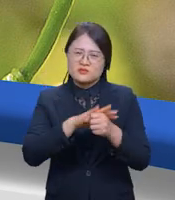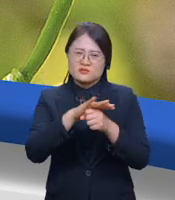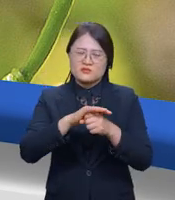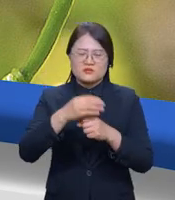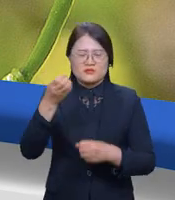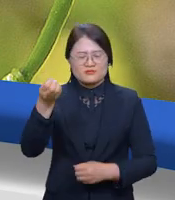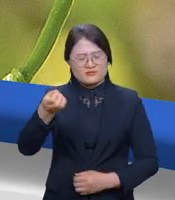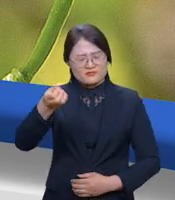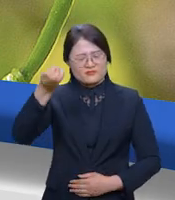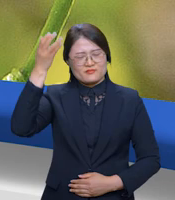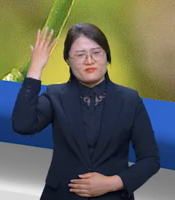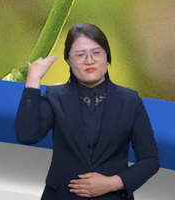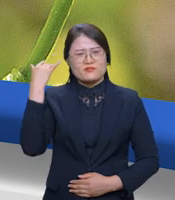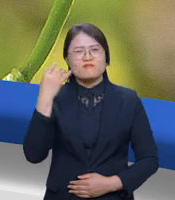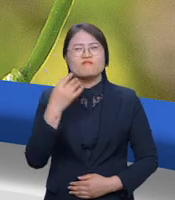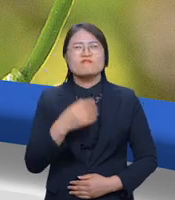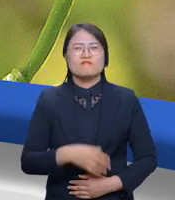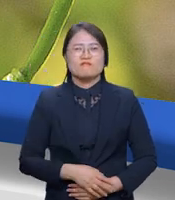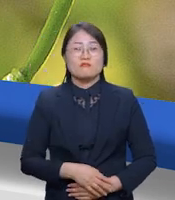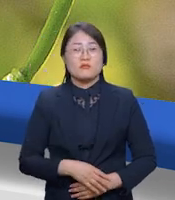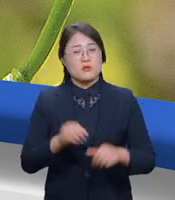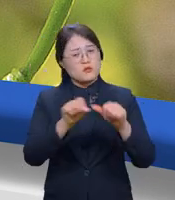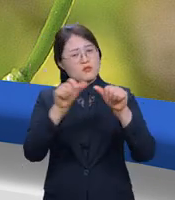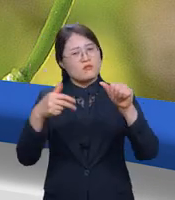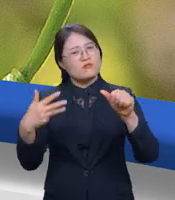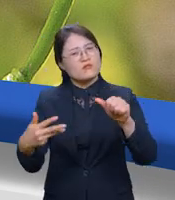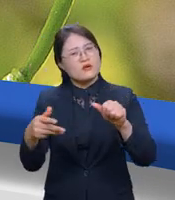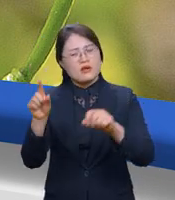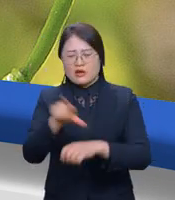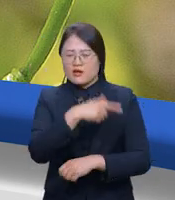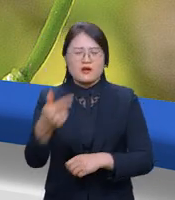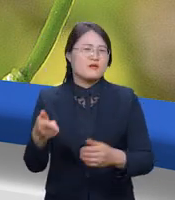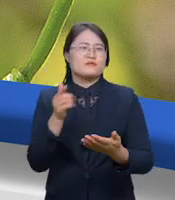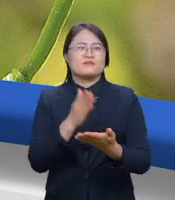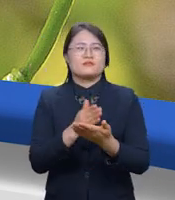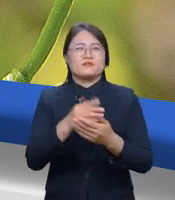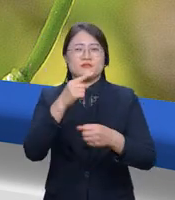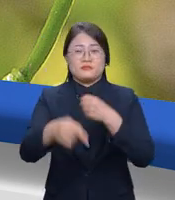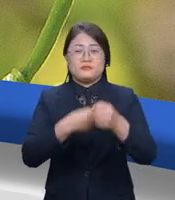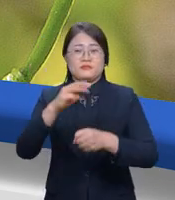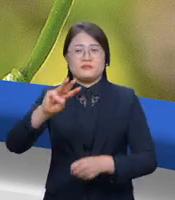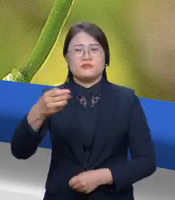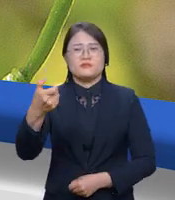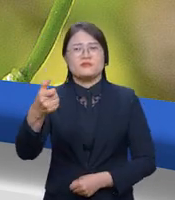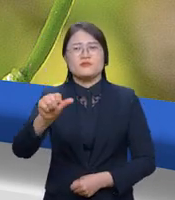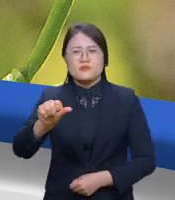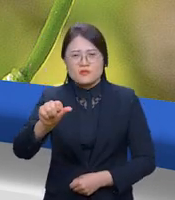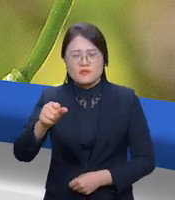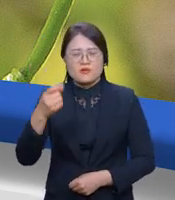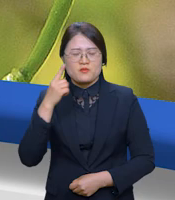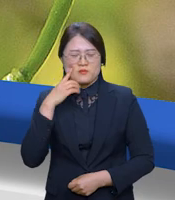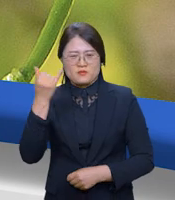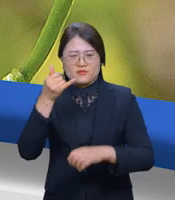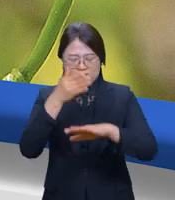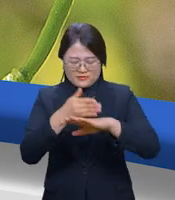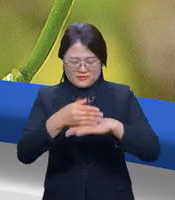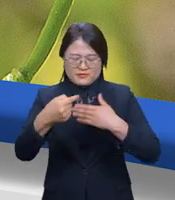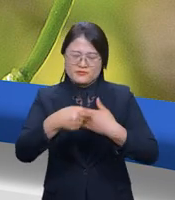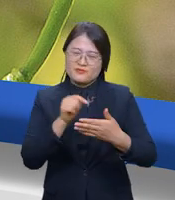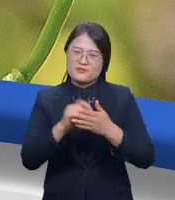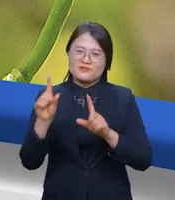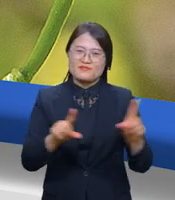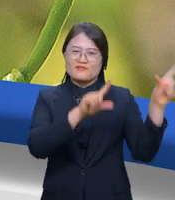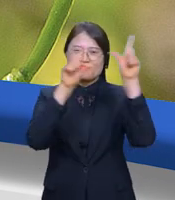부모님의 사랑을 무심코 잊곤 하는데요. 5월 8일 하루만이 아니라 1년 365일 부모님께